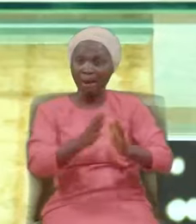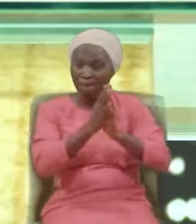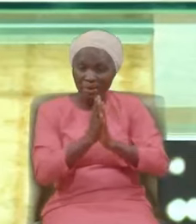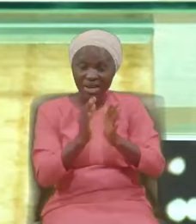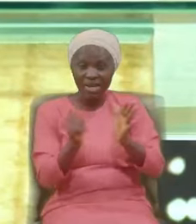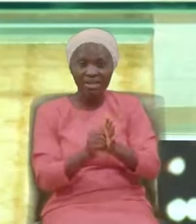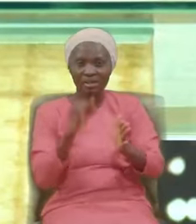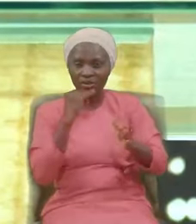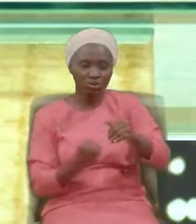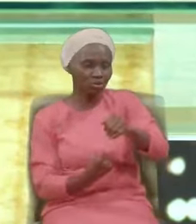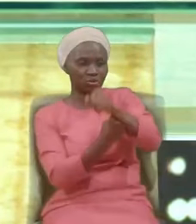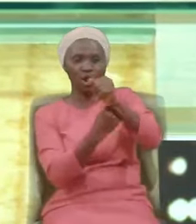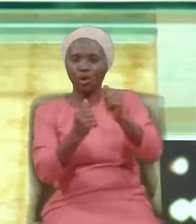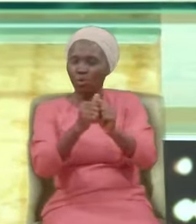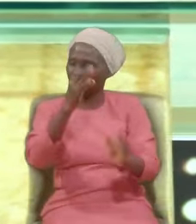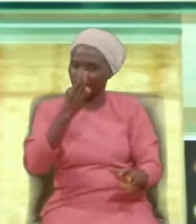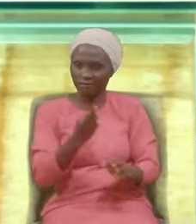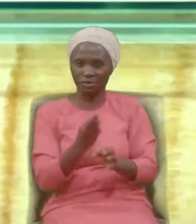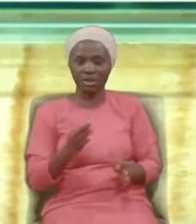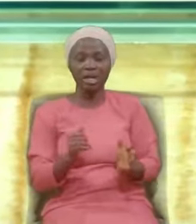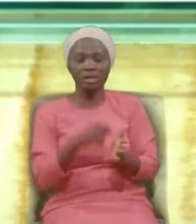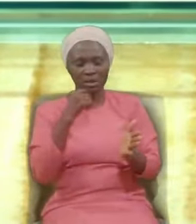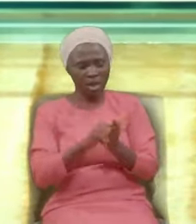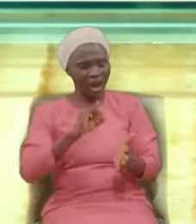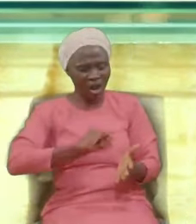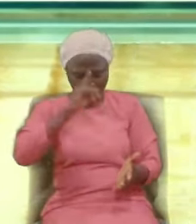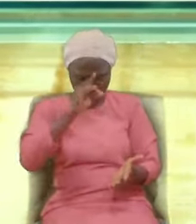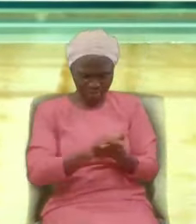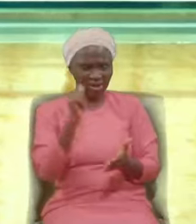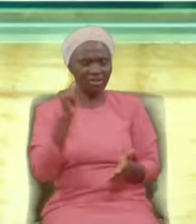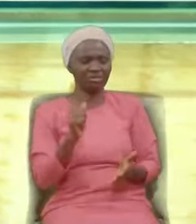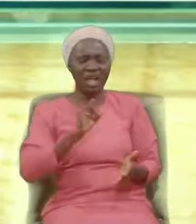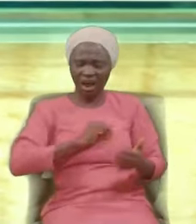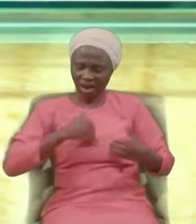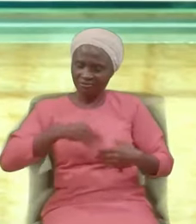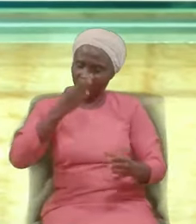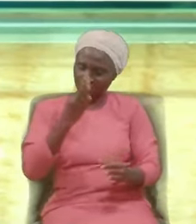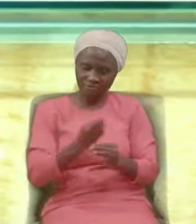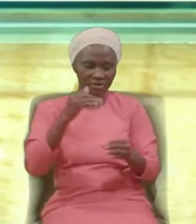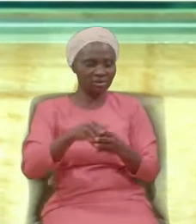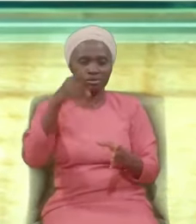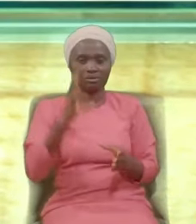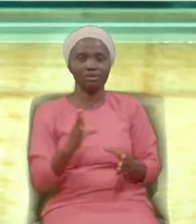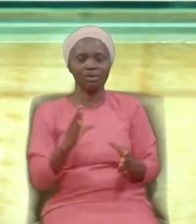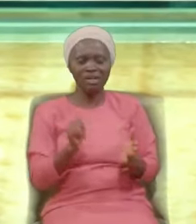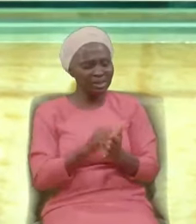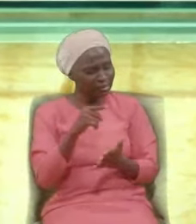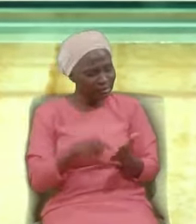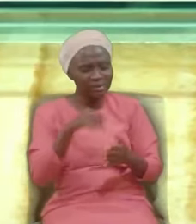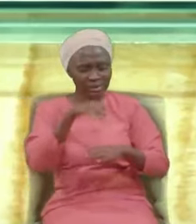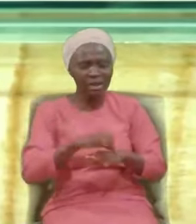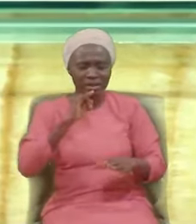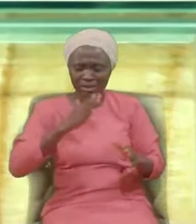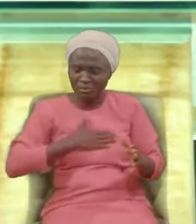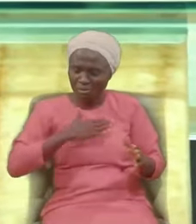dit, je crois en Dieu. J'ai la foi en Dieu que ce soir, que c'est la soirée de ma